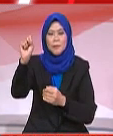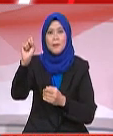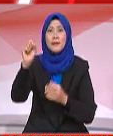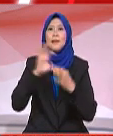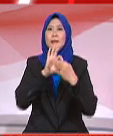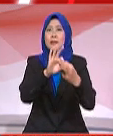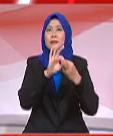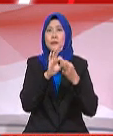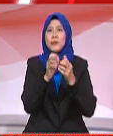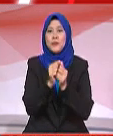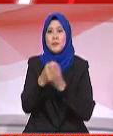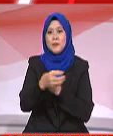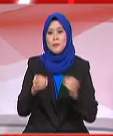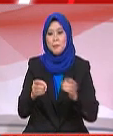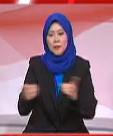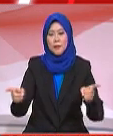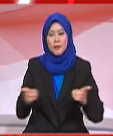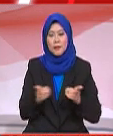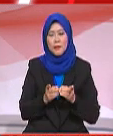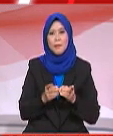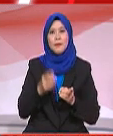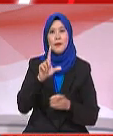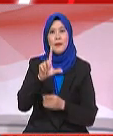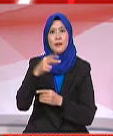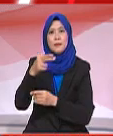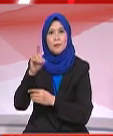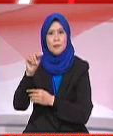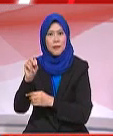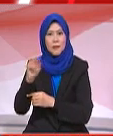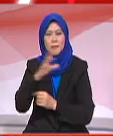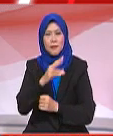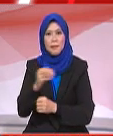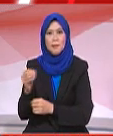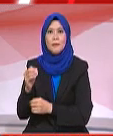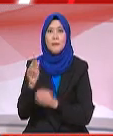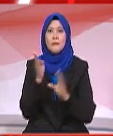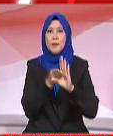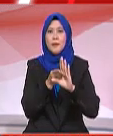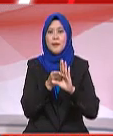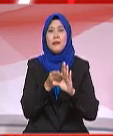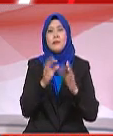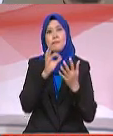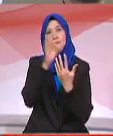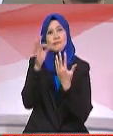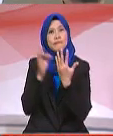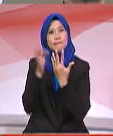dengan kerjasama pejabat daerah, Lembaga Hasil Dalam Negeri dan Bank Simpanan Nasional.